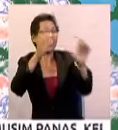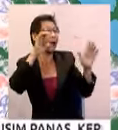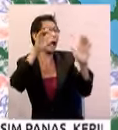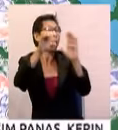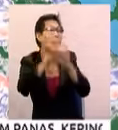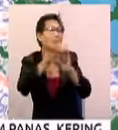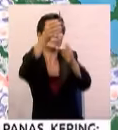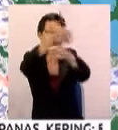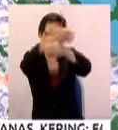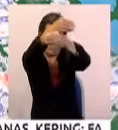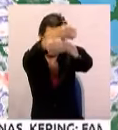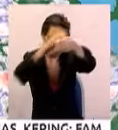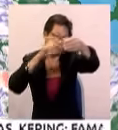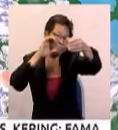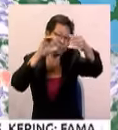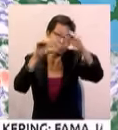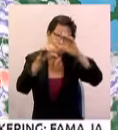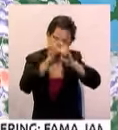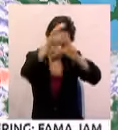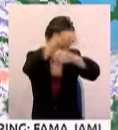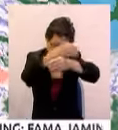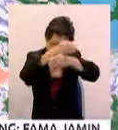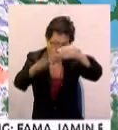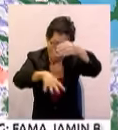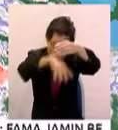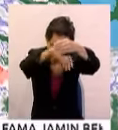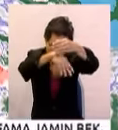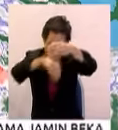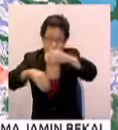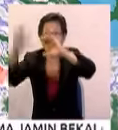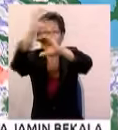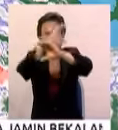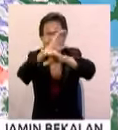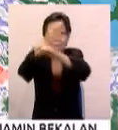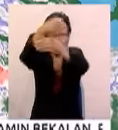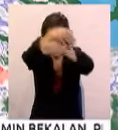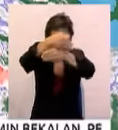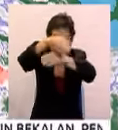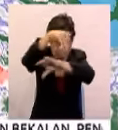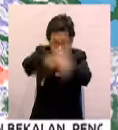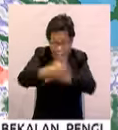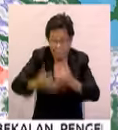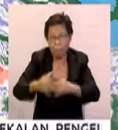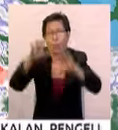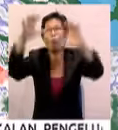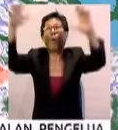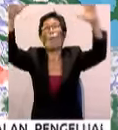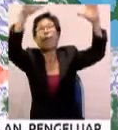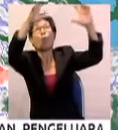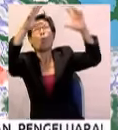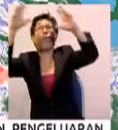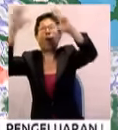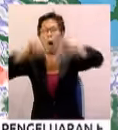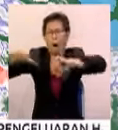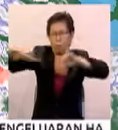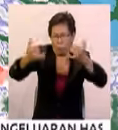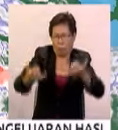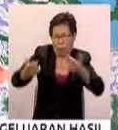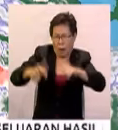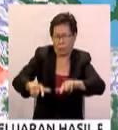imej satelit. Dan menerusi cerapan imej satelit pada malam ini, diperhatikan kelompok awan aktif sedang